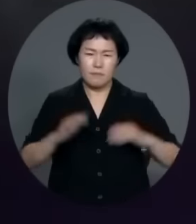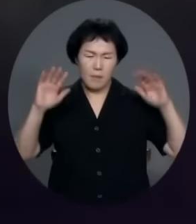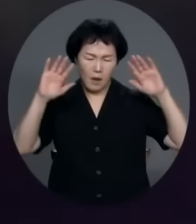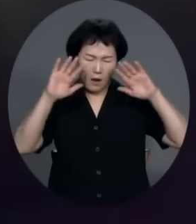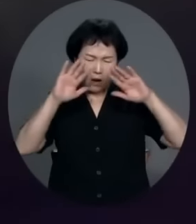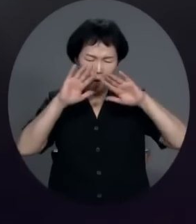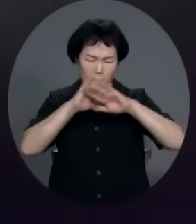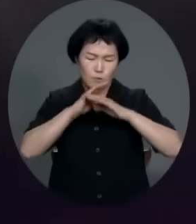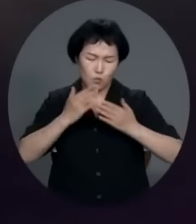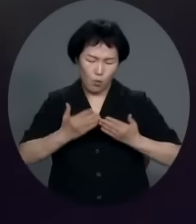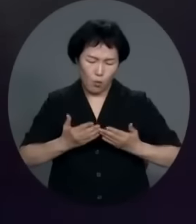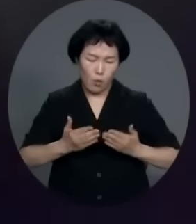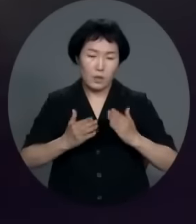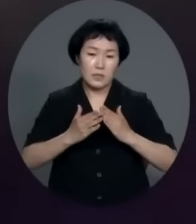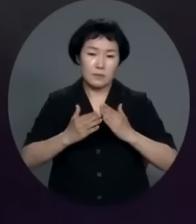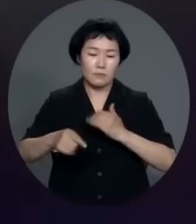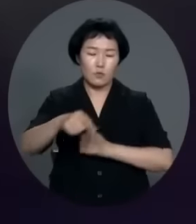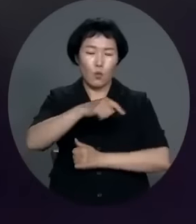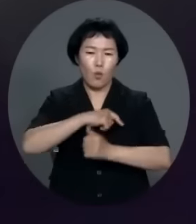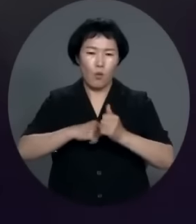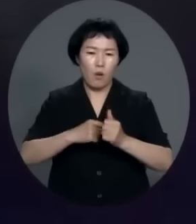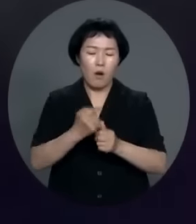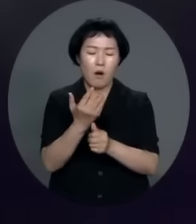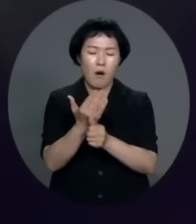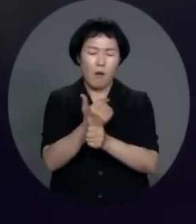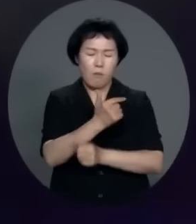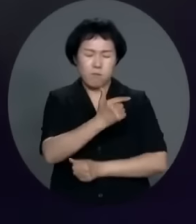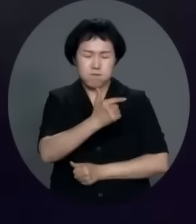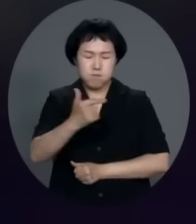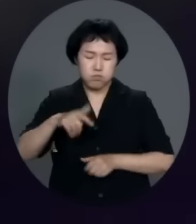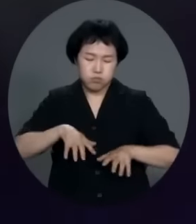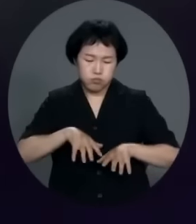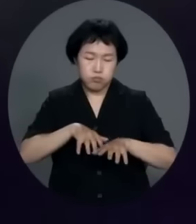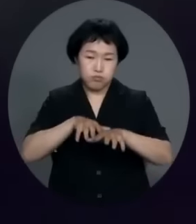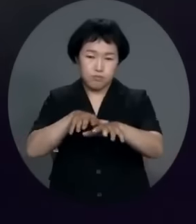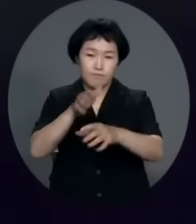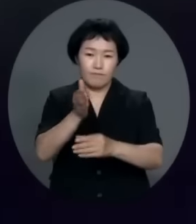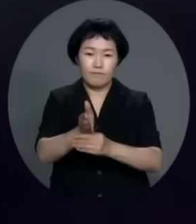한밤중 고요한 마을로 대형 화물차가 줄지어 들어옵니다.